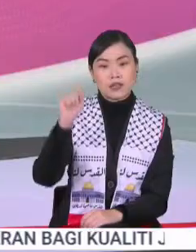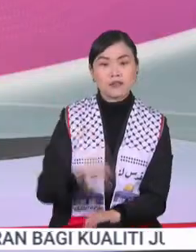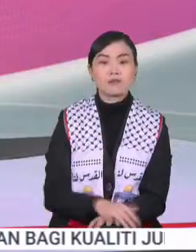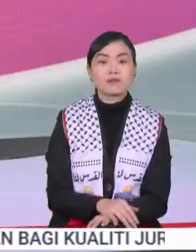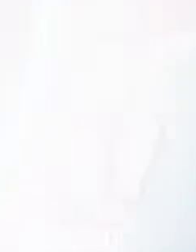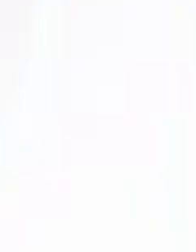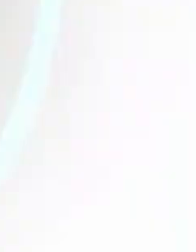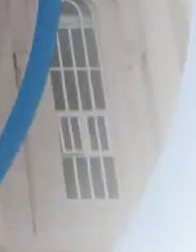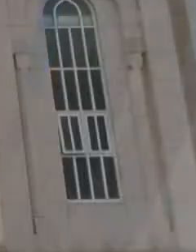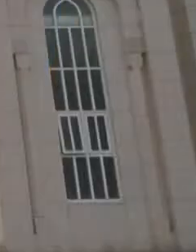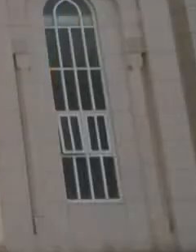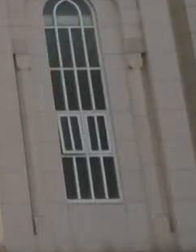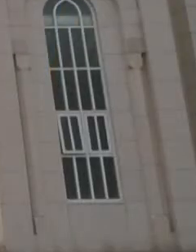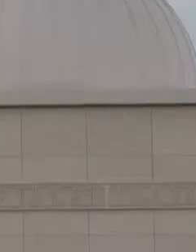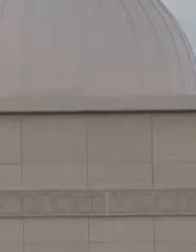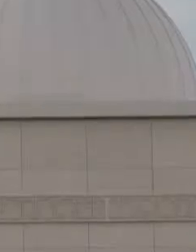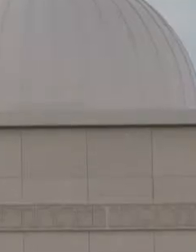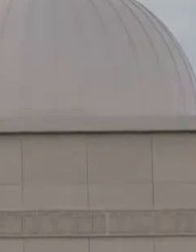Harapan